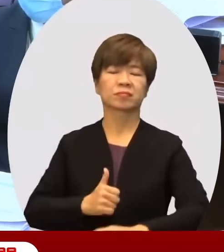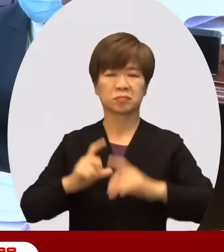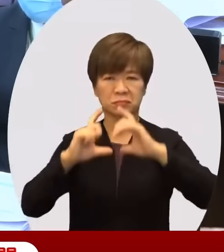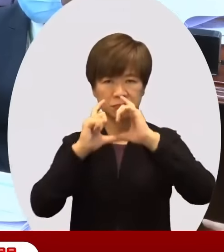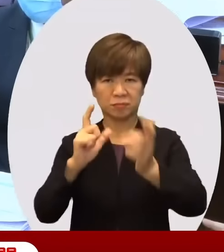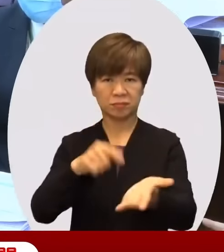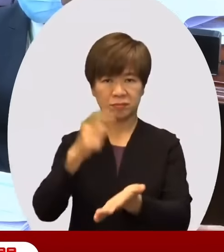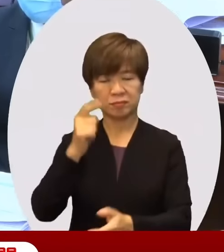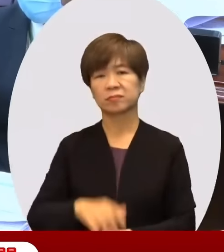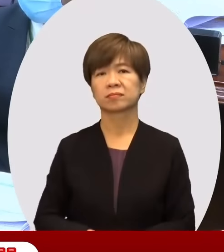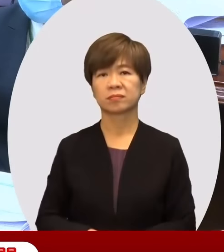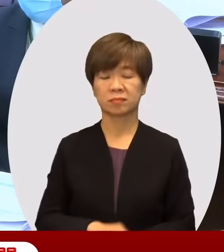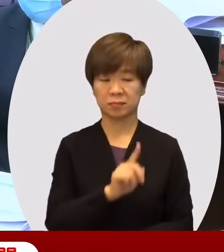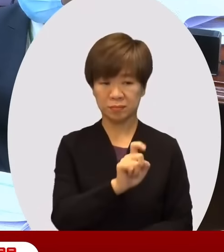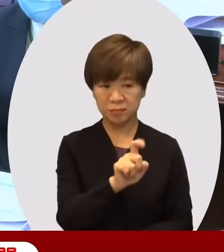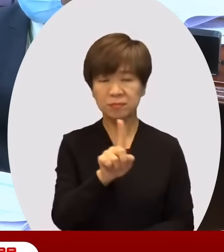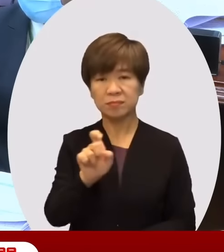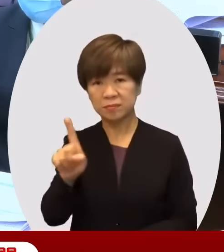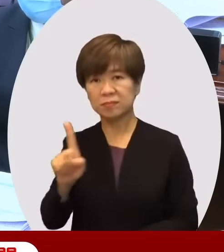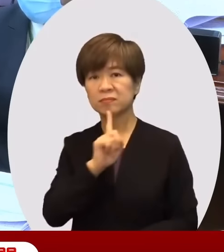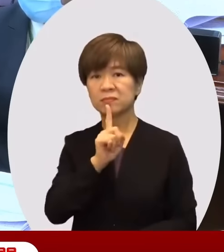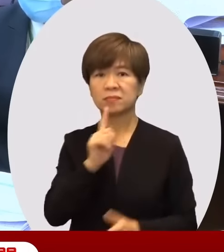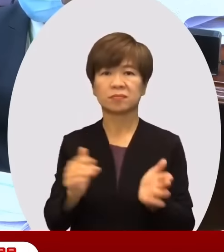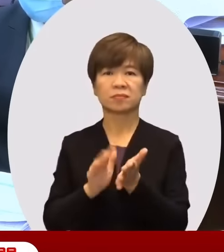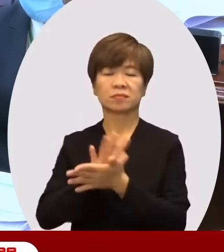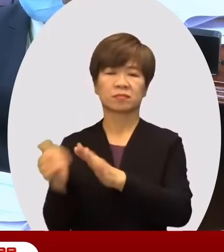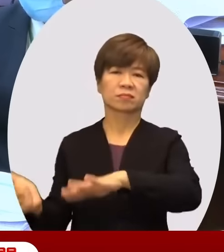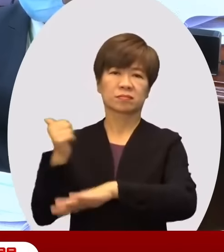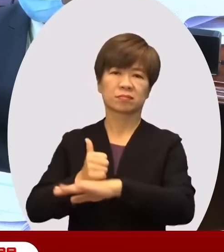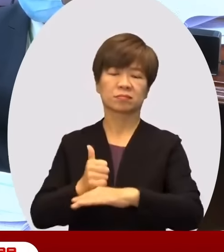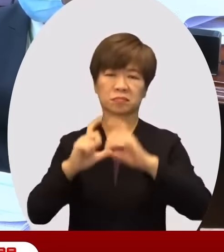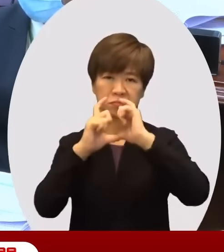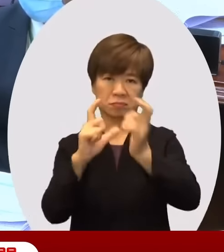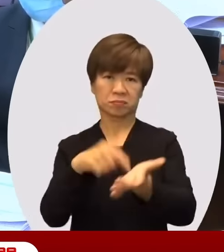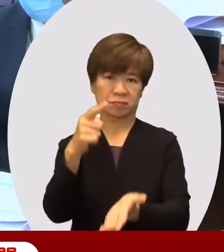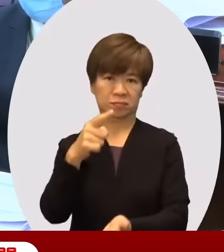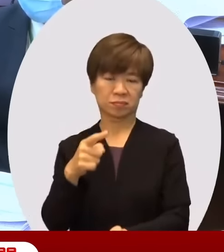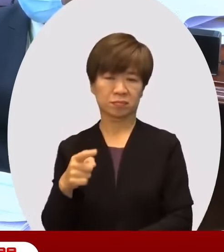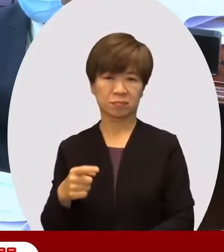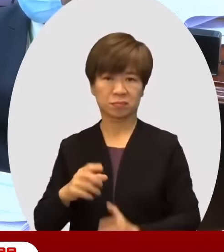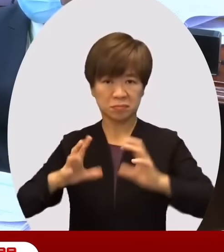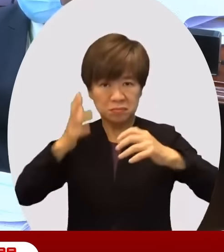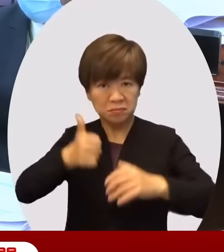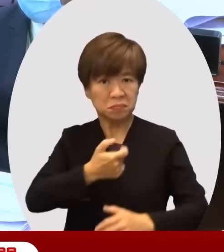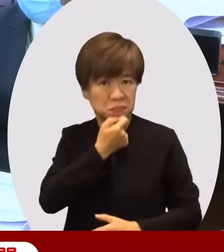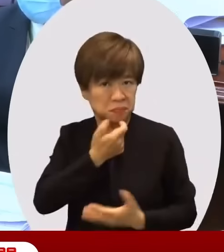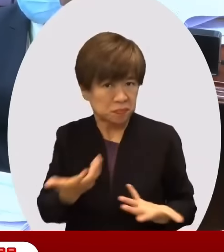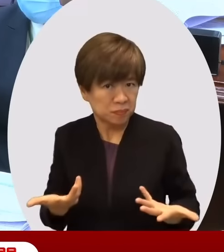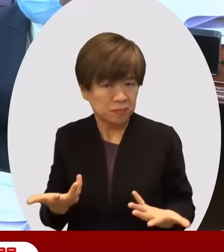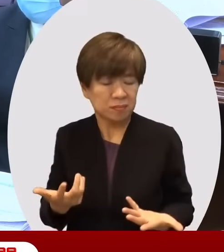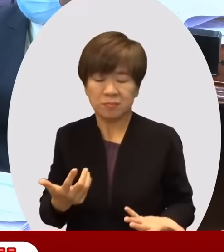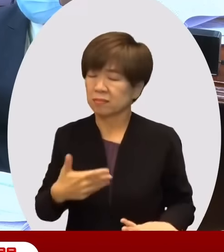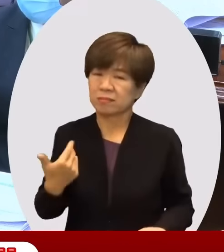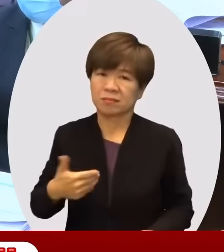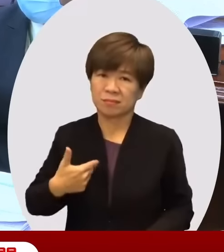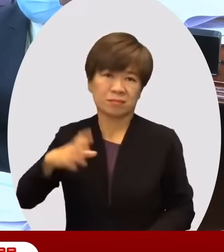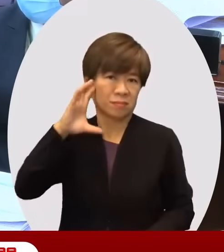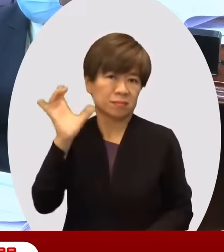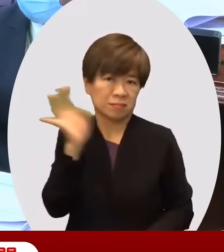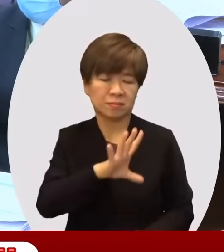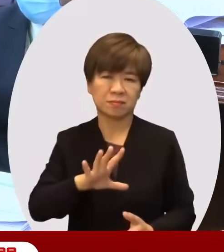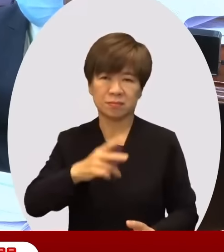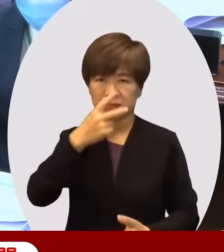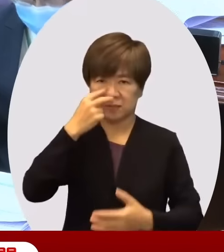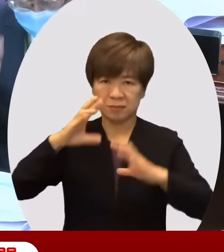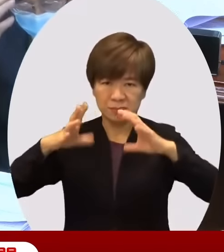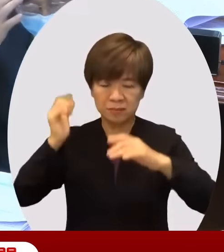后，让总统上去讲一次。那总统愿意或不愿意，我必须要老实说，因为我从来没有听过赖清德